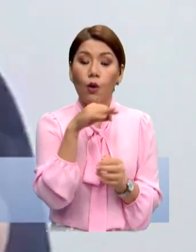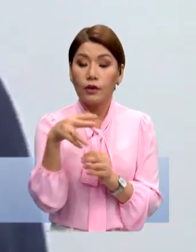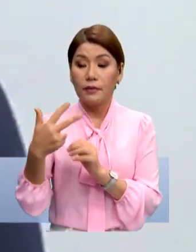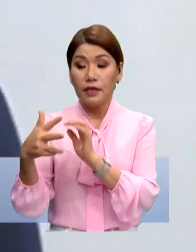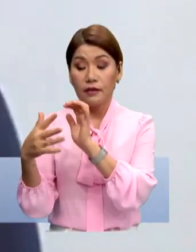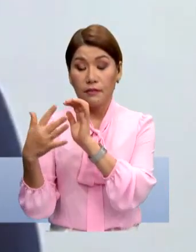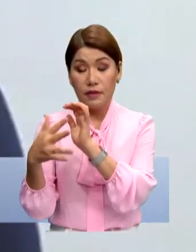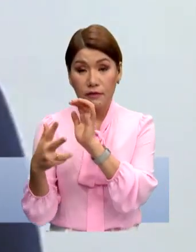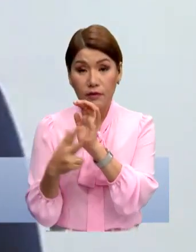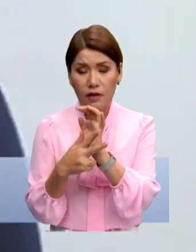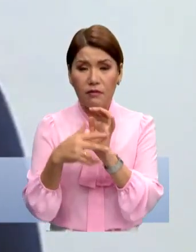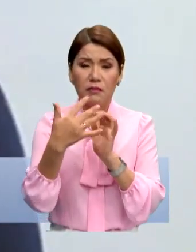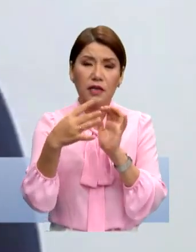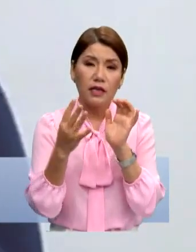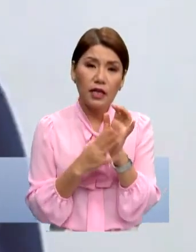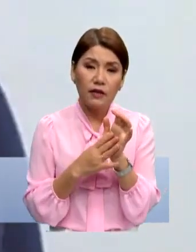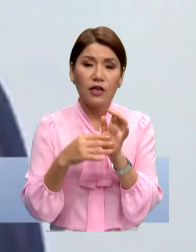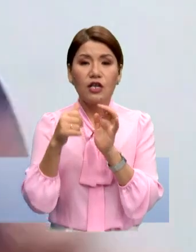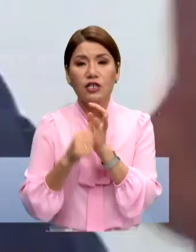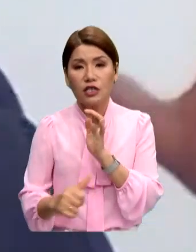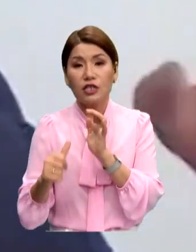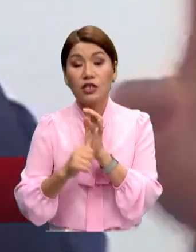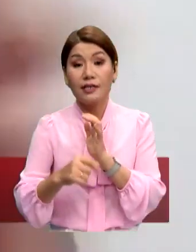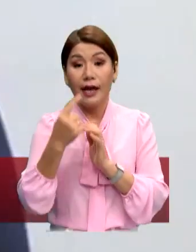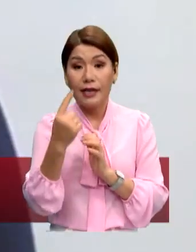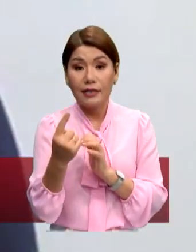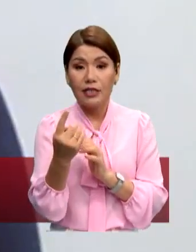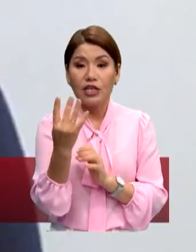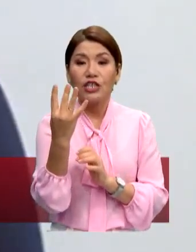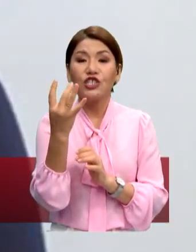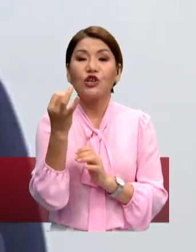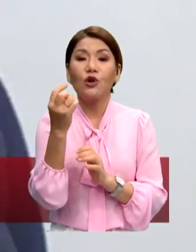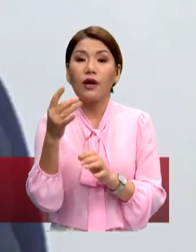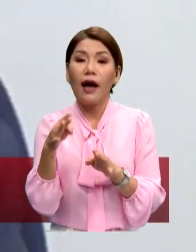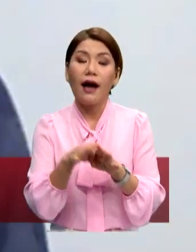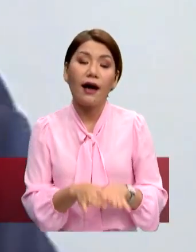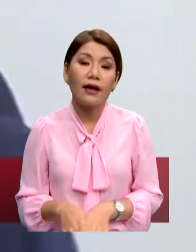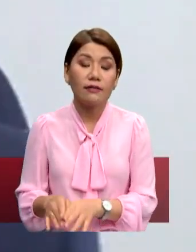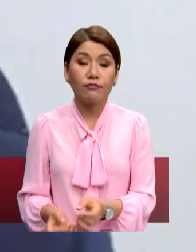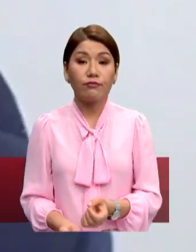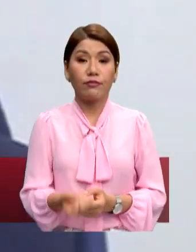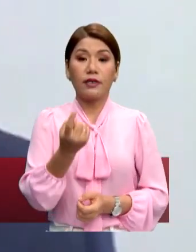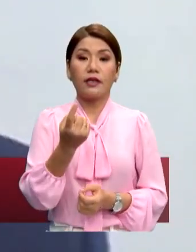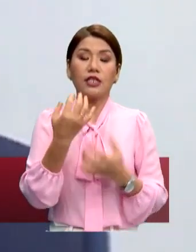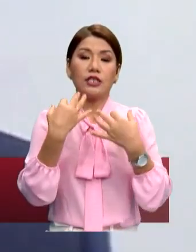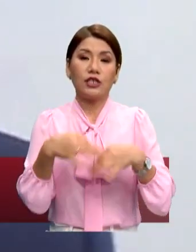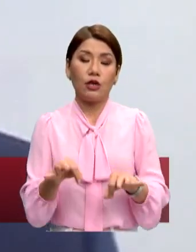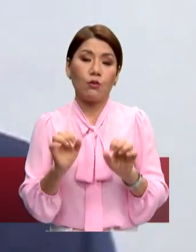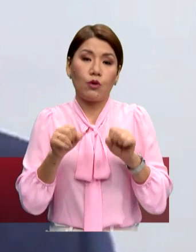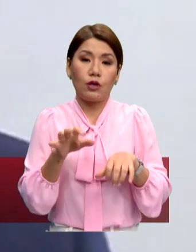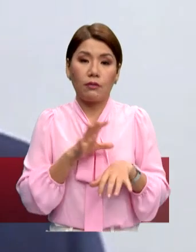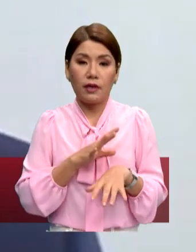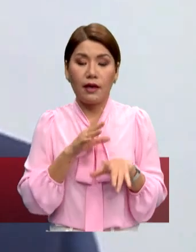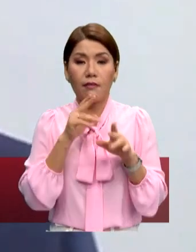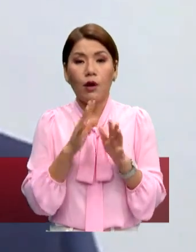58, 59, там, 60, 61, то есть 4 срока бы вышло одновременно. Ну, я допускаю, что это могла бы быть